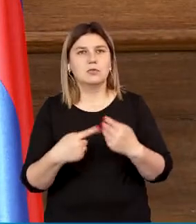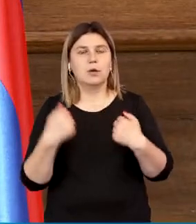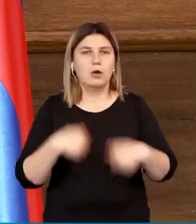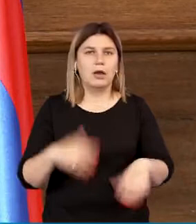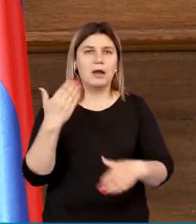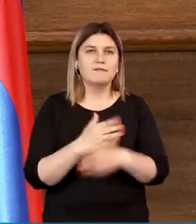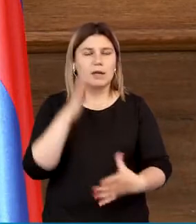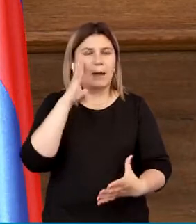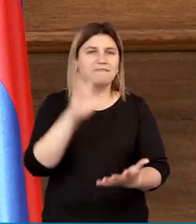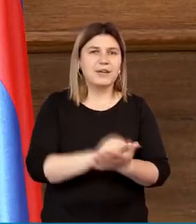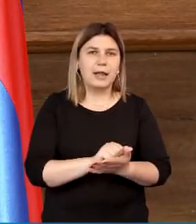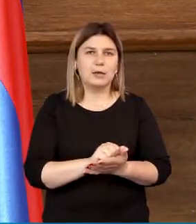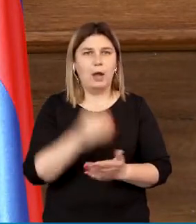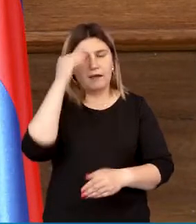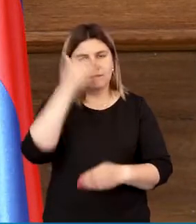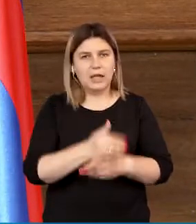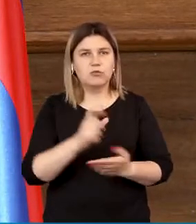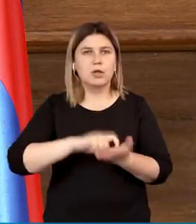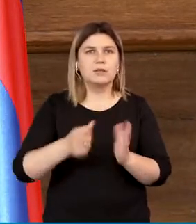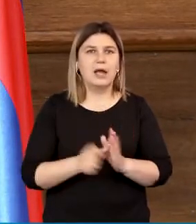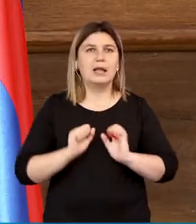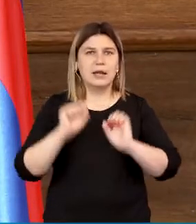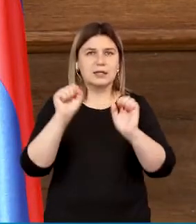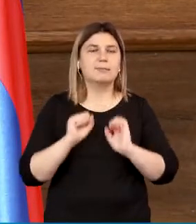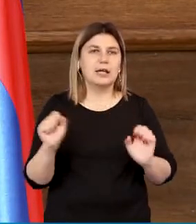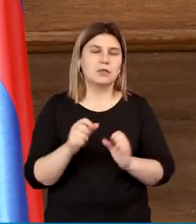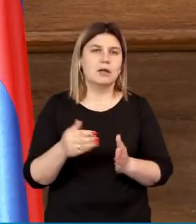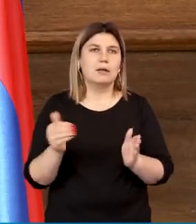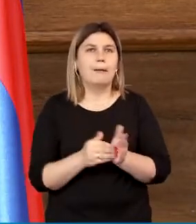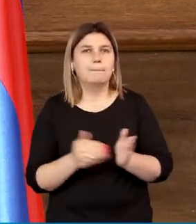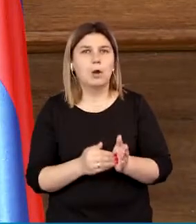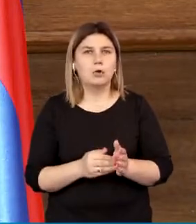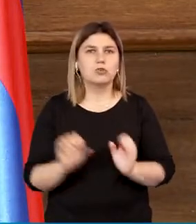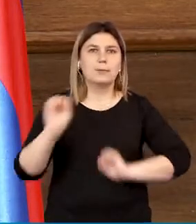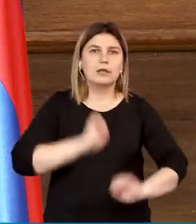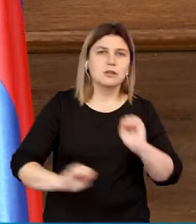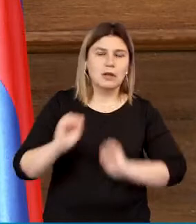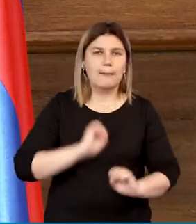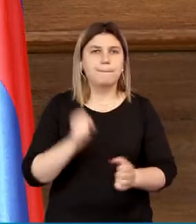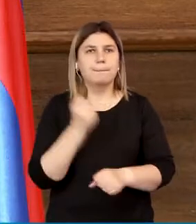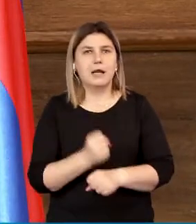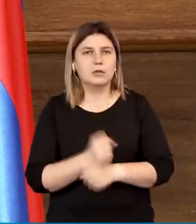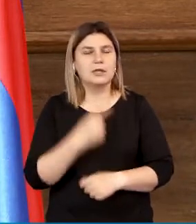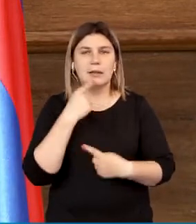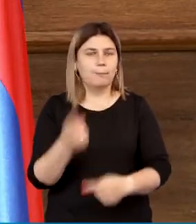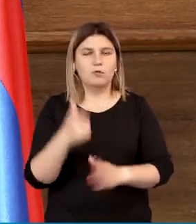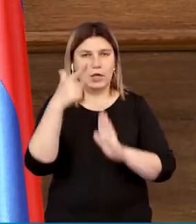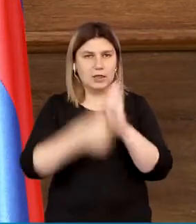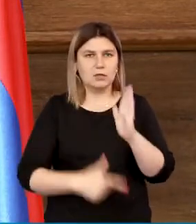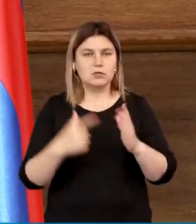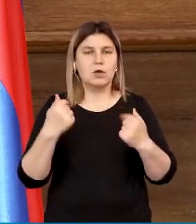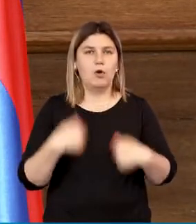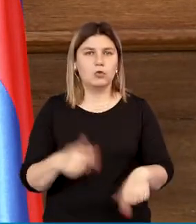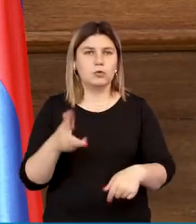firma wynajmuje wieczorem salę gimnastyczną dla potrzeb nie wiem, jakichś treningów swoich pracowników i nie podaje listy osób, które będą w tych